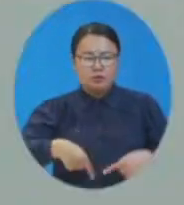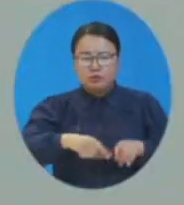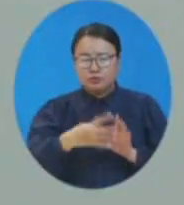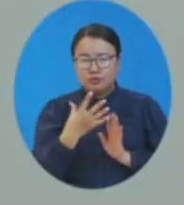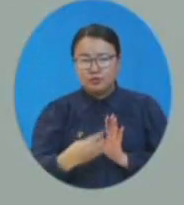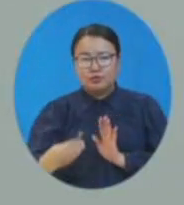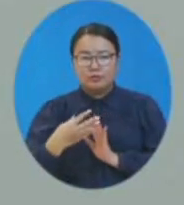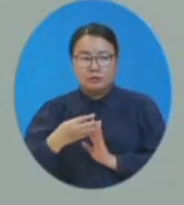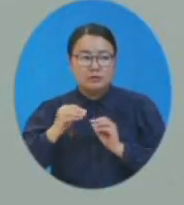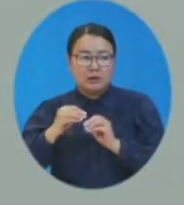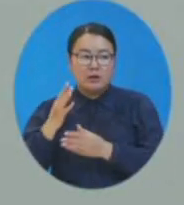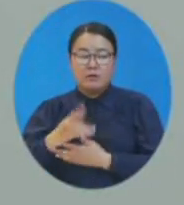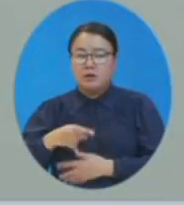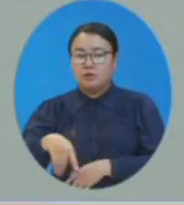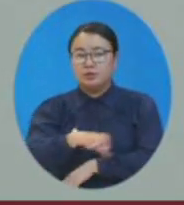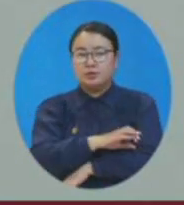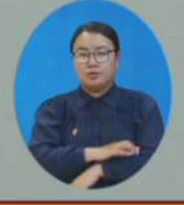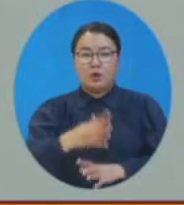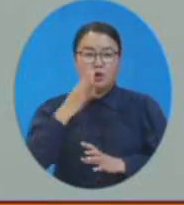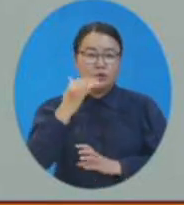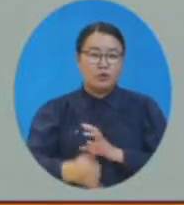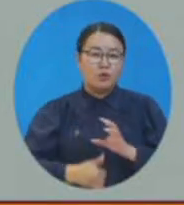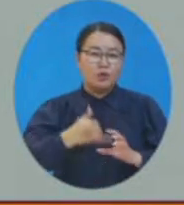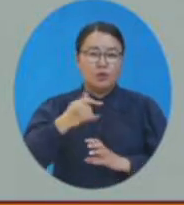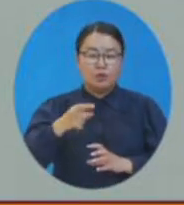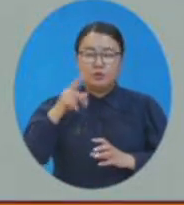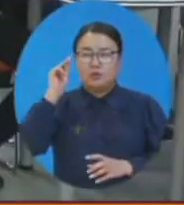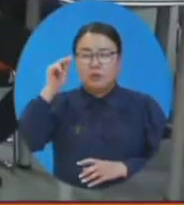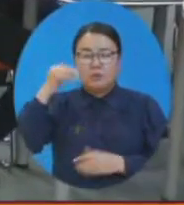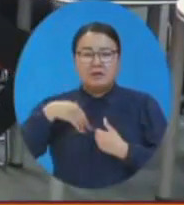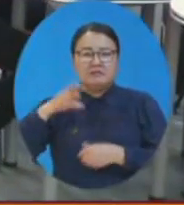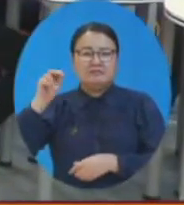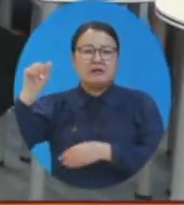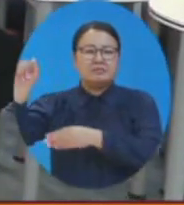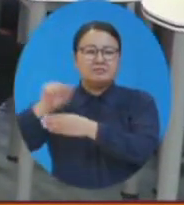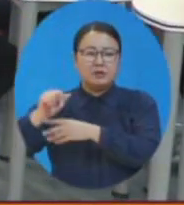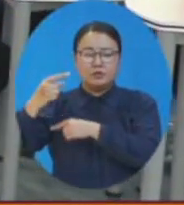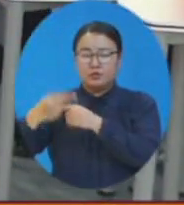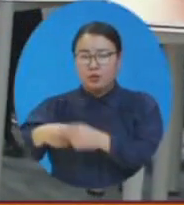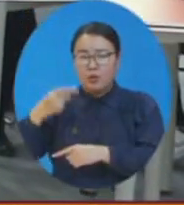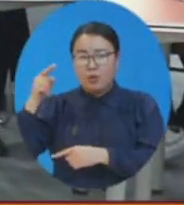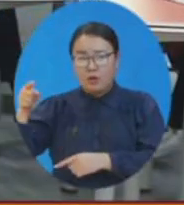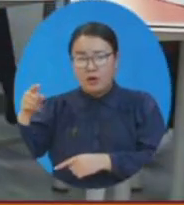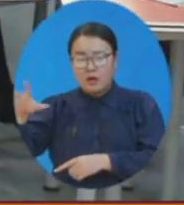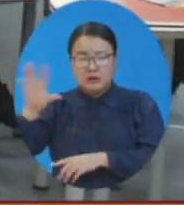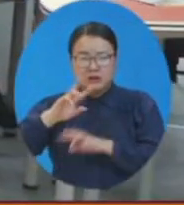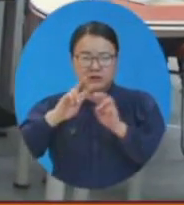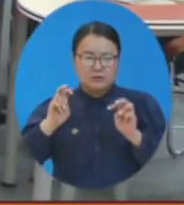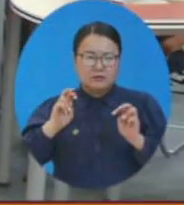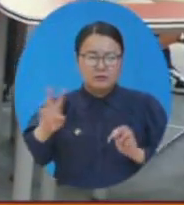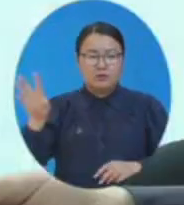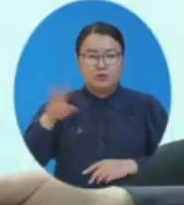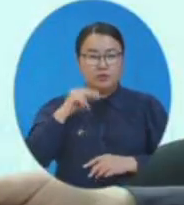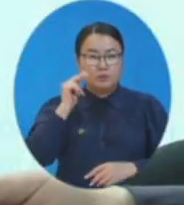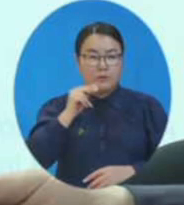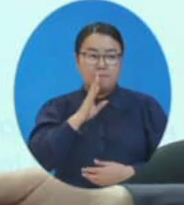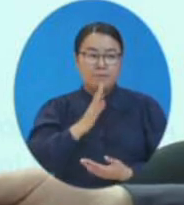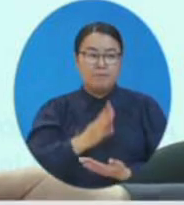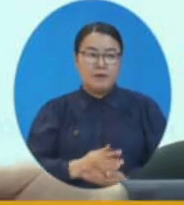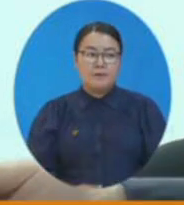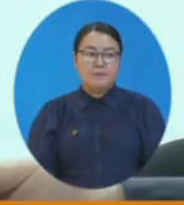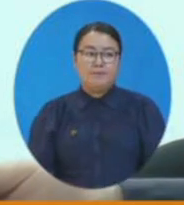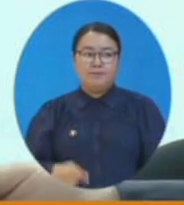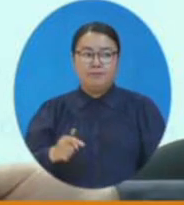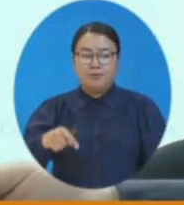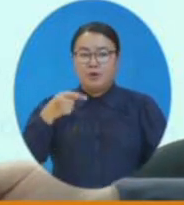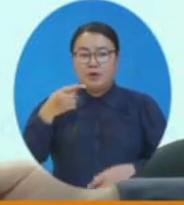үзүүлж байна. Харин энэ удаагийн сургалт нь олон улсын сурагч багш нарыг хэрхэн бэлтгэдэг, социал демократ үзэл баримтлал зэрэг сэдвүүдээр суралцах юм. Энэ удаагийн 4